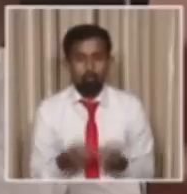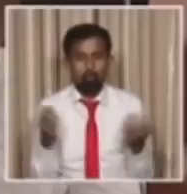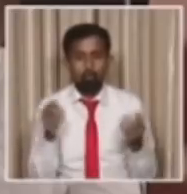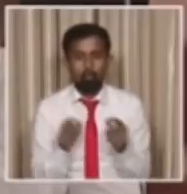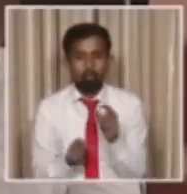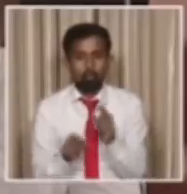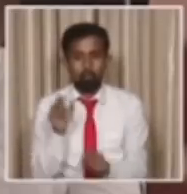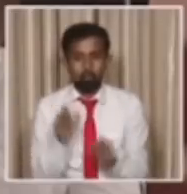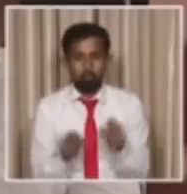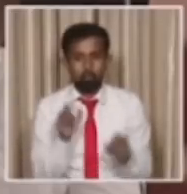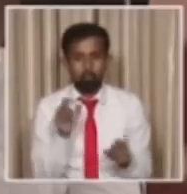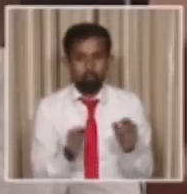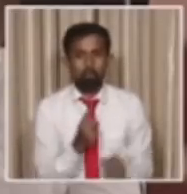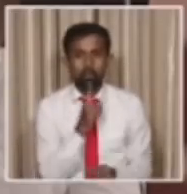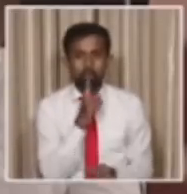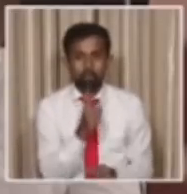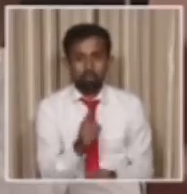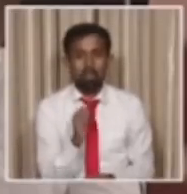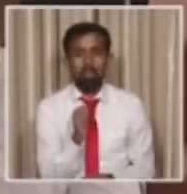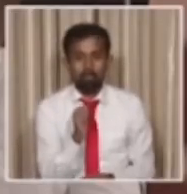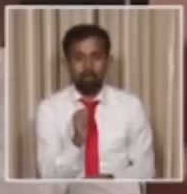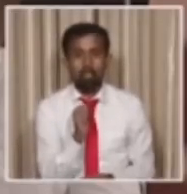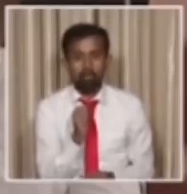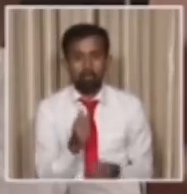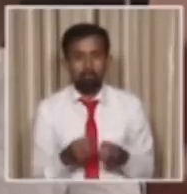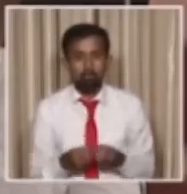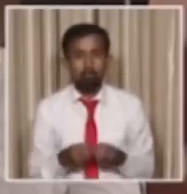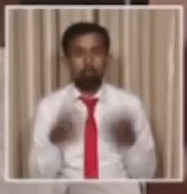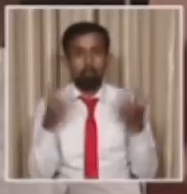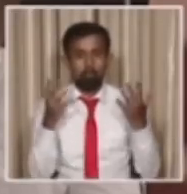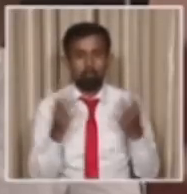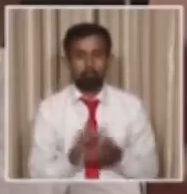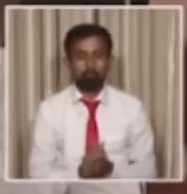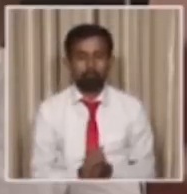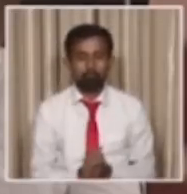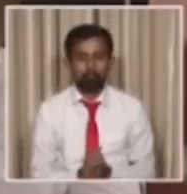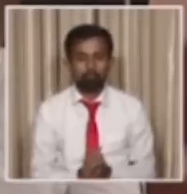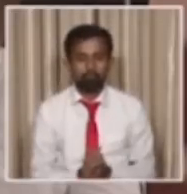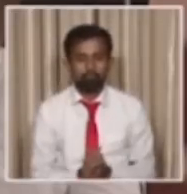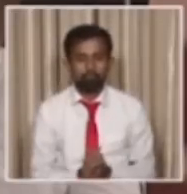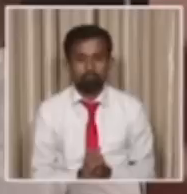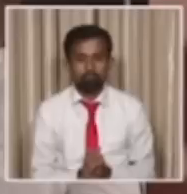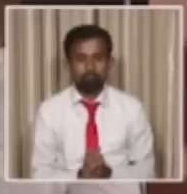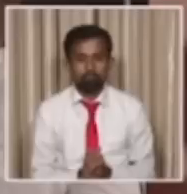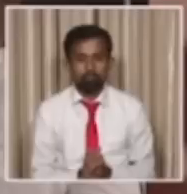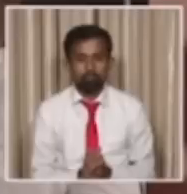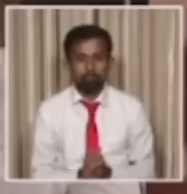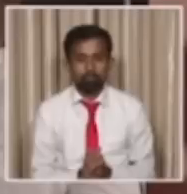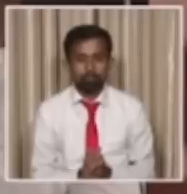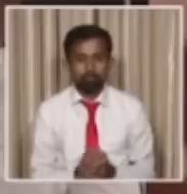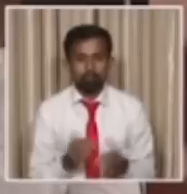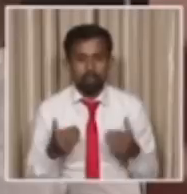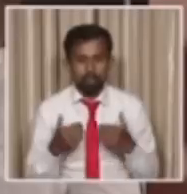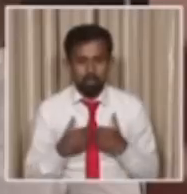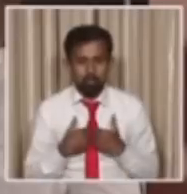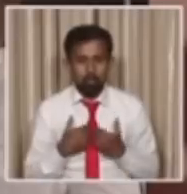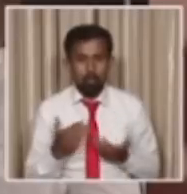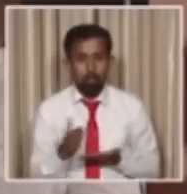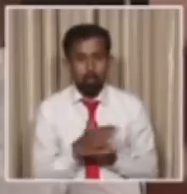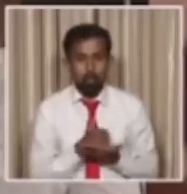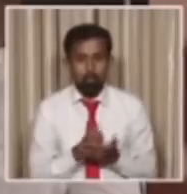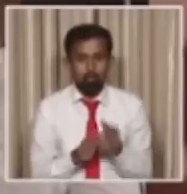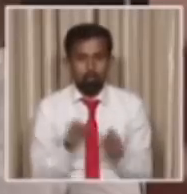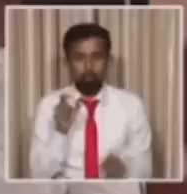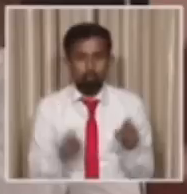බෝම්බකරුවන් කියලා තියෙන්නේ ඇයි ඒගොල්ලන් බෝම්බ පිපිරෙව්වේ කියලා. දැන් අපි සියලු